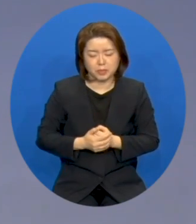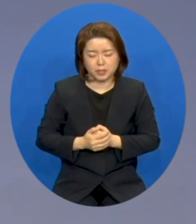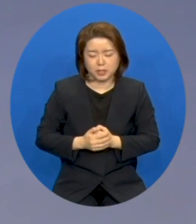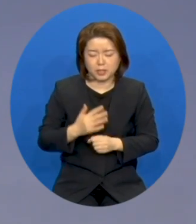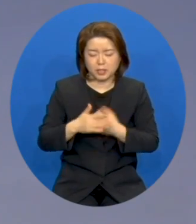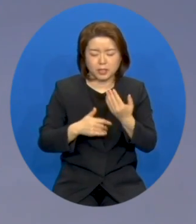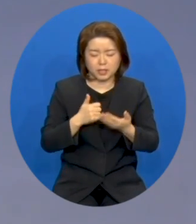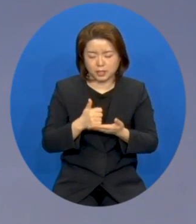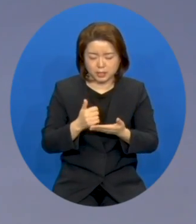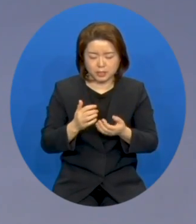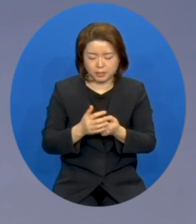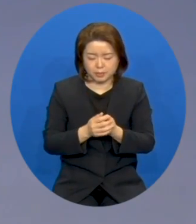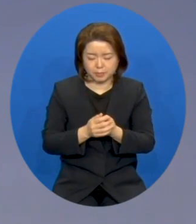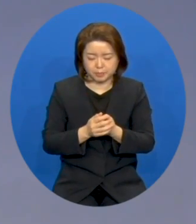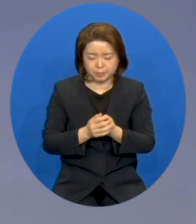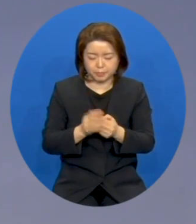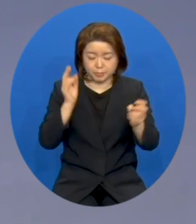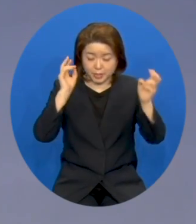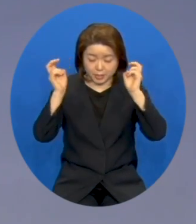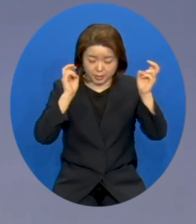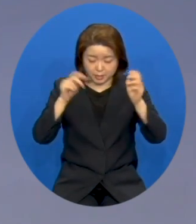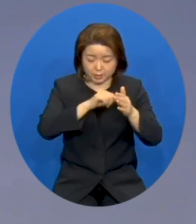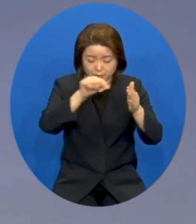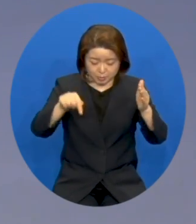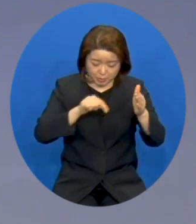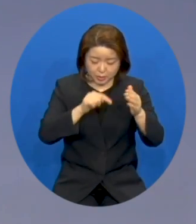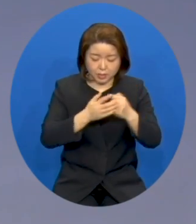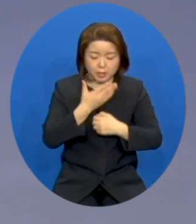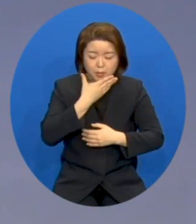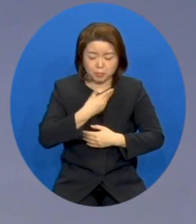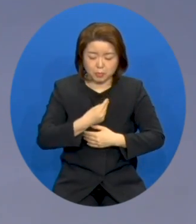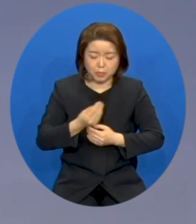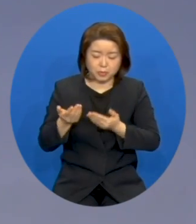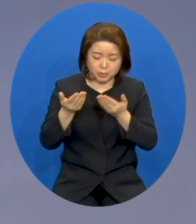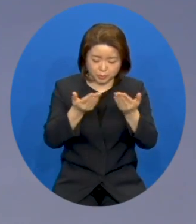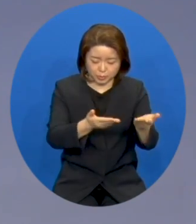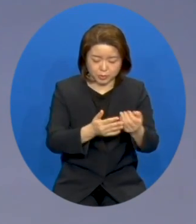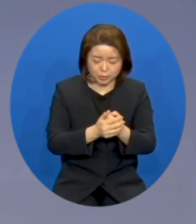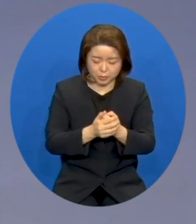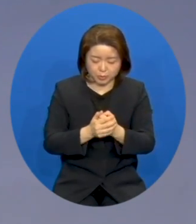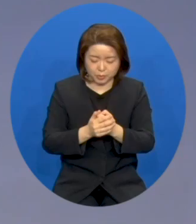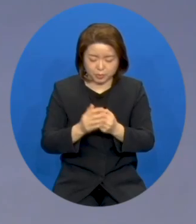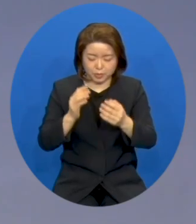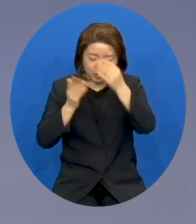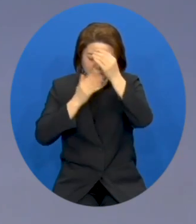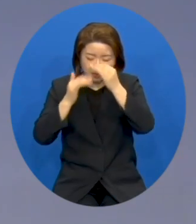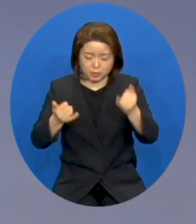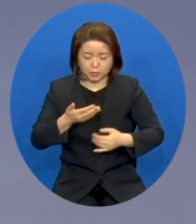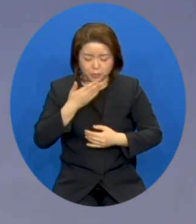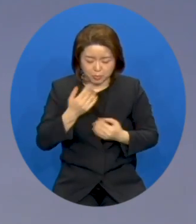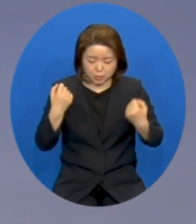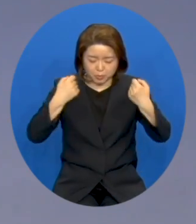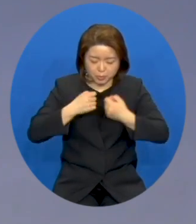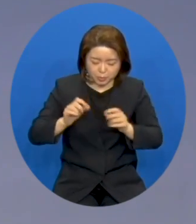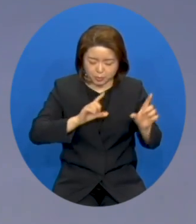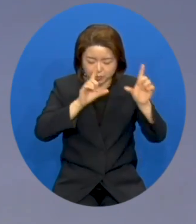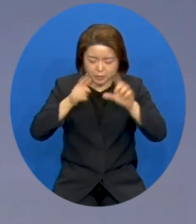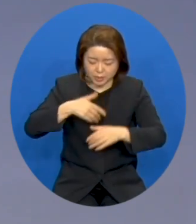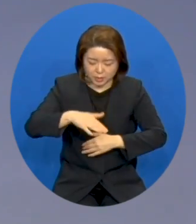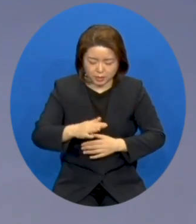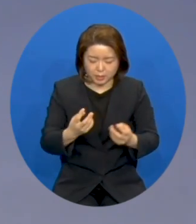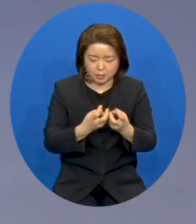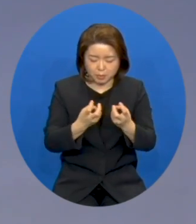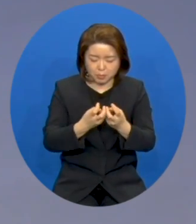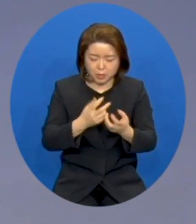하나님, 기업에 복을 주소서. 성도들이 먹고 있고 살 길을 항상